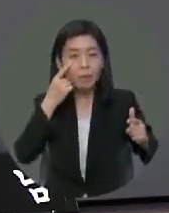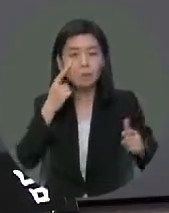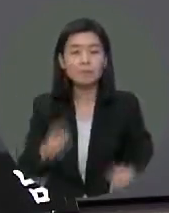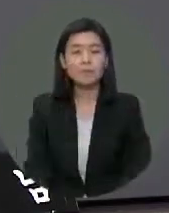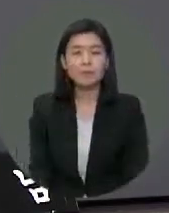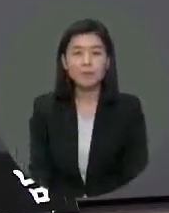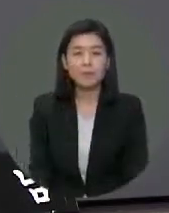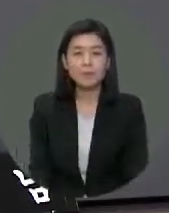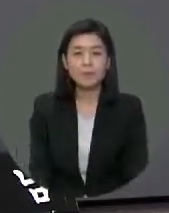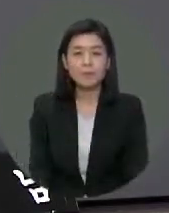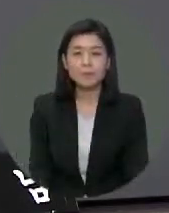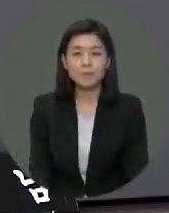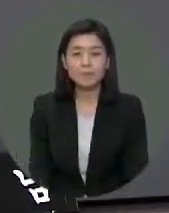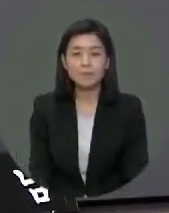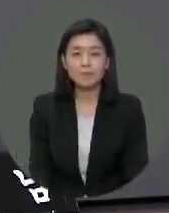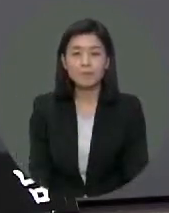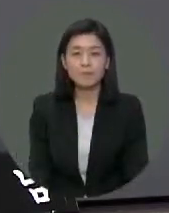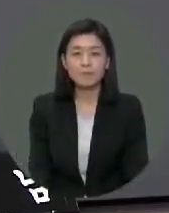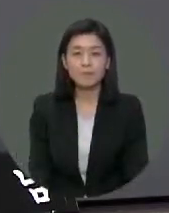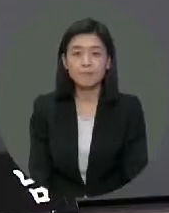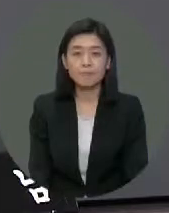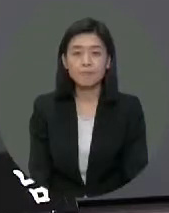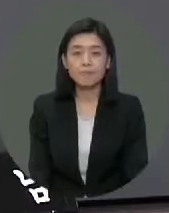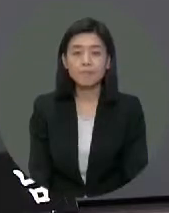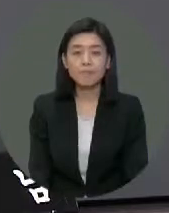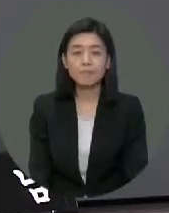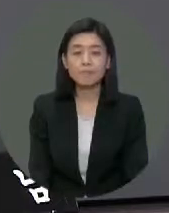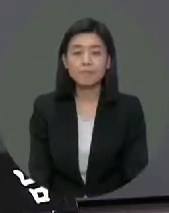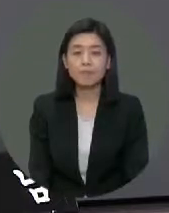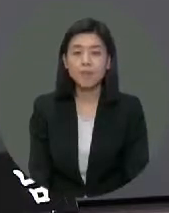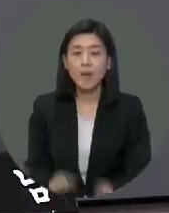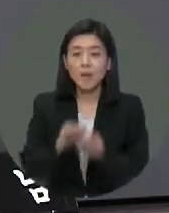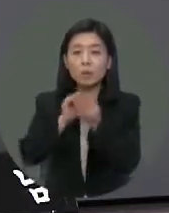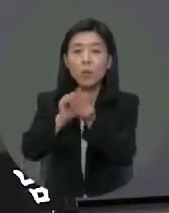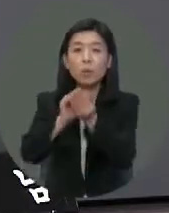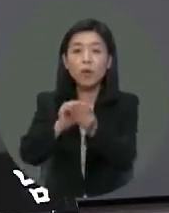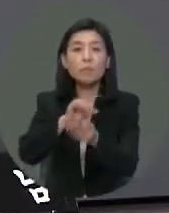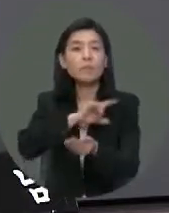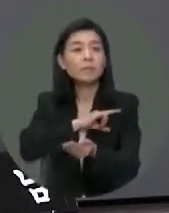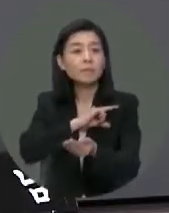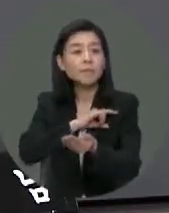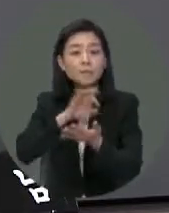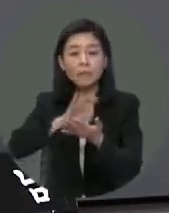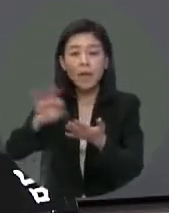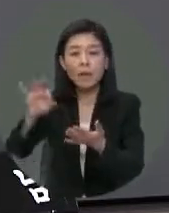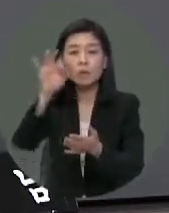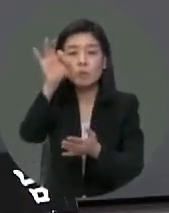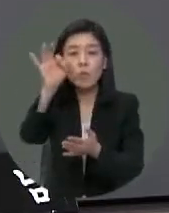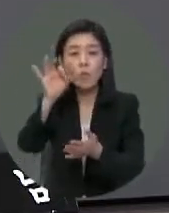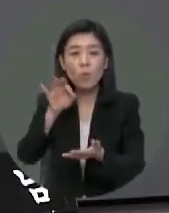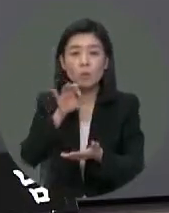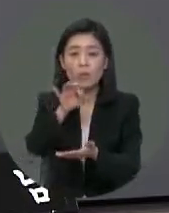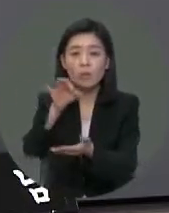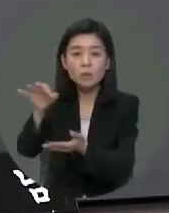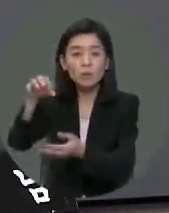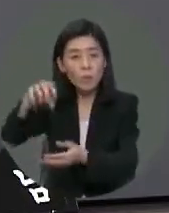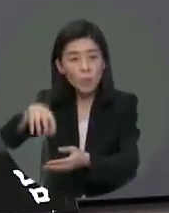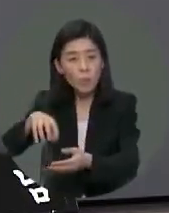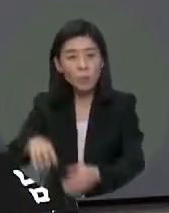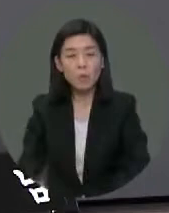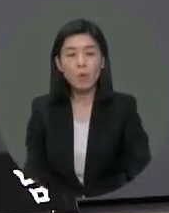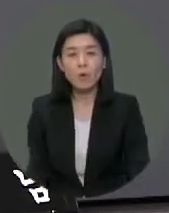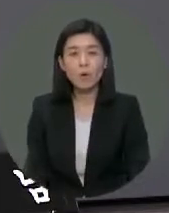그 지금 현재 명칭 사용료를 내고 있는 데가 경제 금융사 그 다음에 또